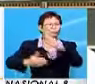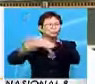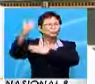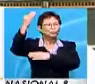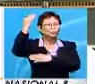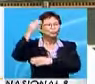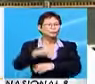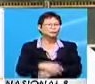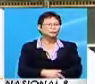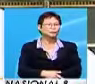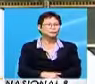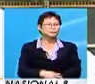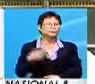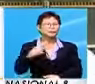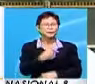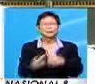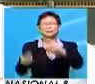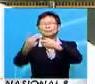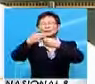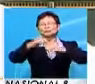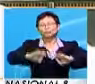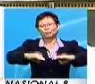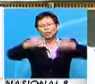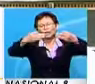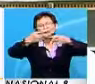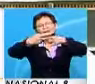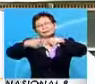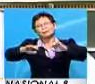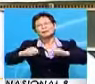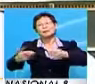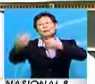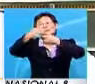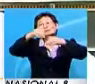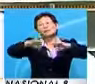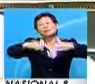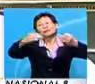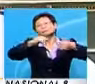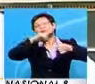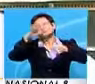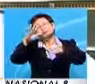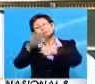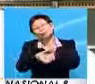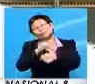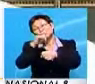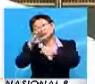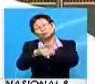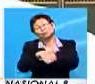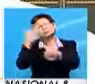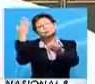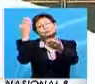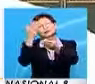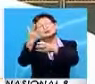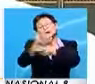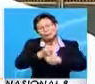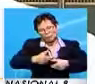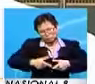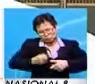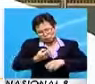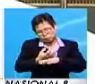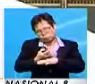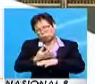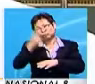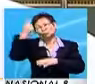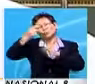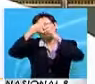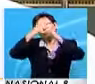kita berjaya masuk final pun, tetapi tak cukup. Kita tak sampai ke target nak dapat gol tu sebagai tuan-tuan